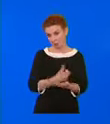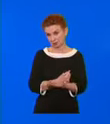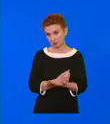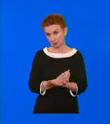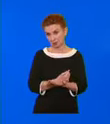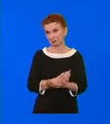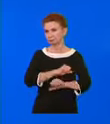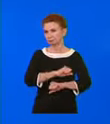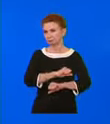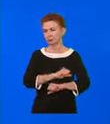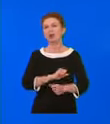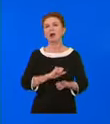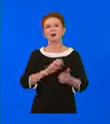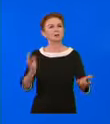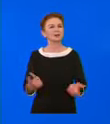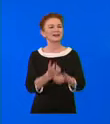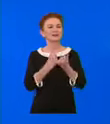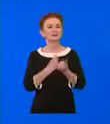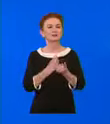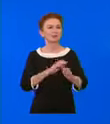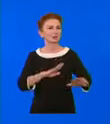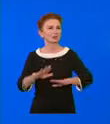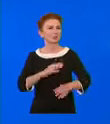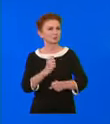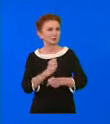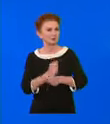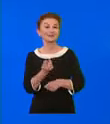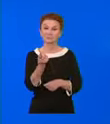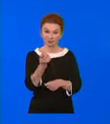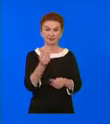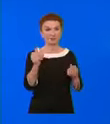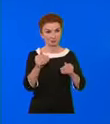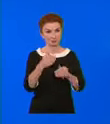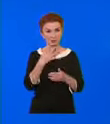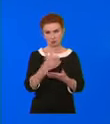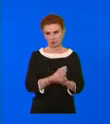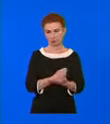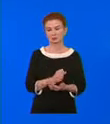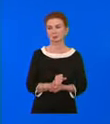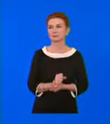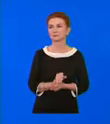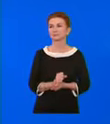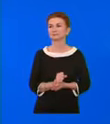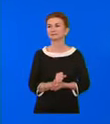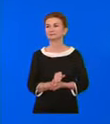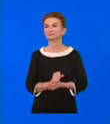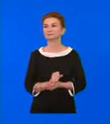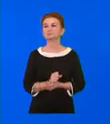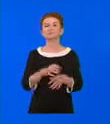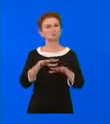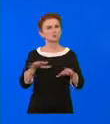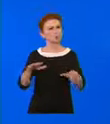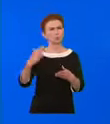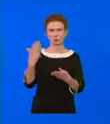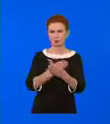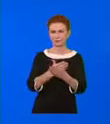osłonowych, z programów ratowania miejsc pracy, albo za chwilę będą z tych programów korzystać. I duże firmy,